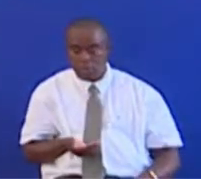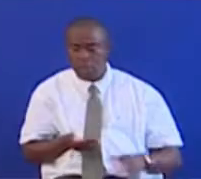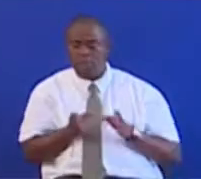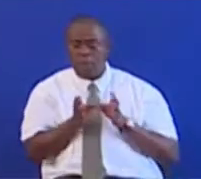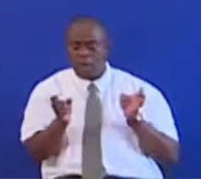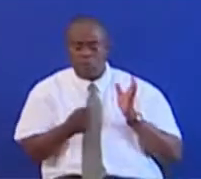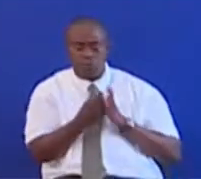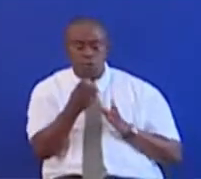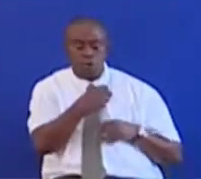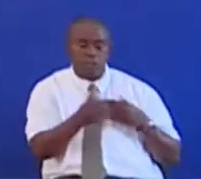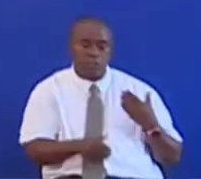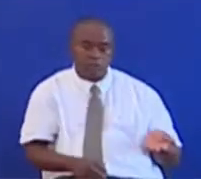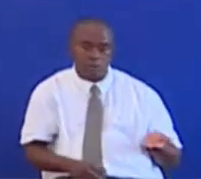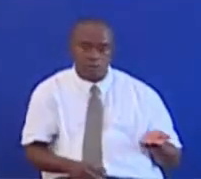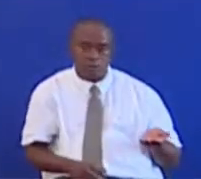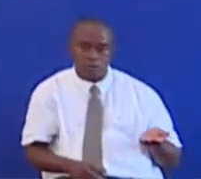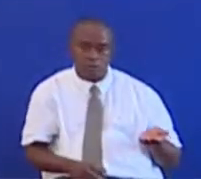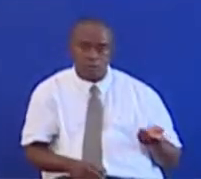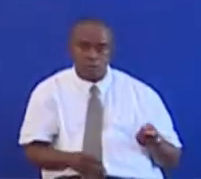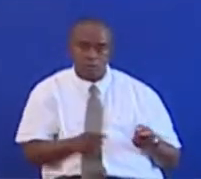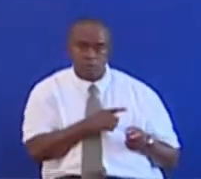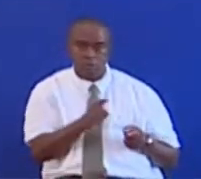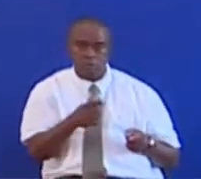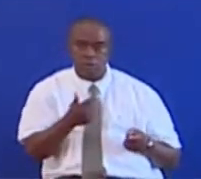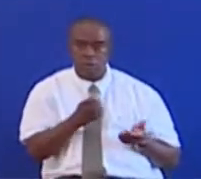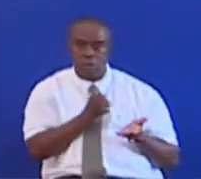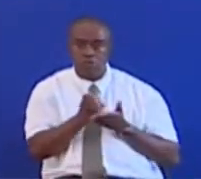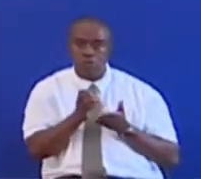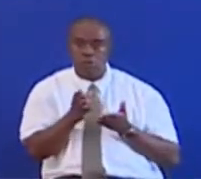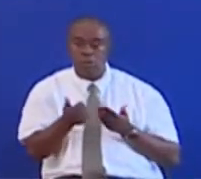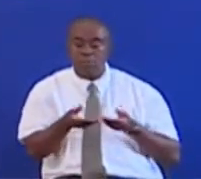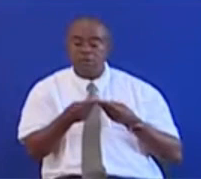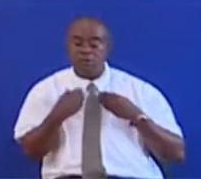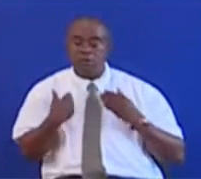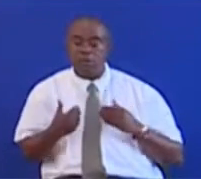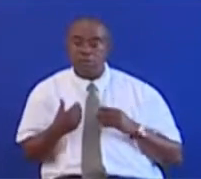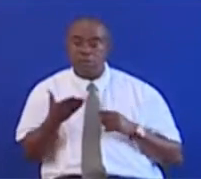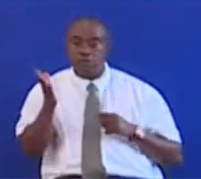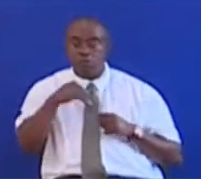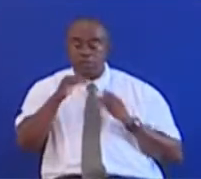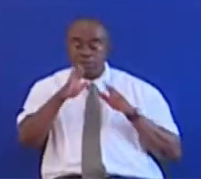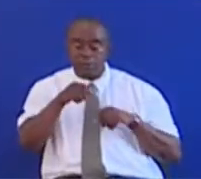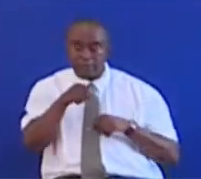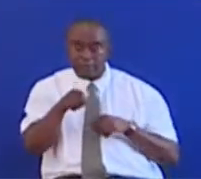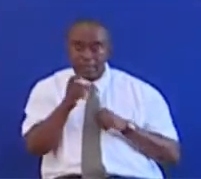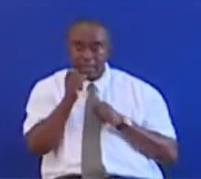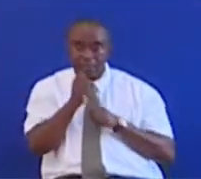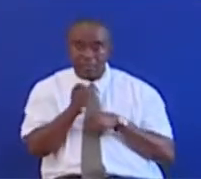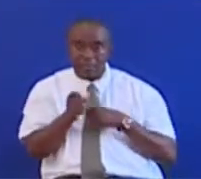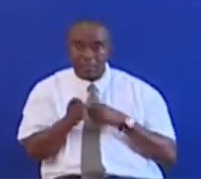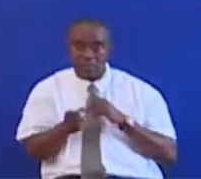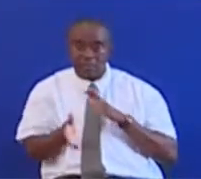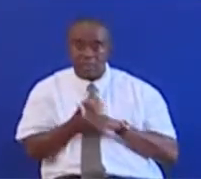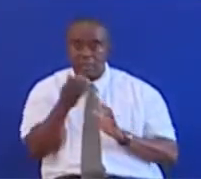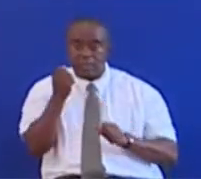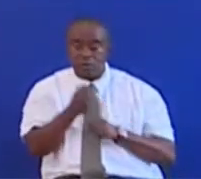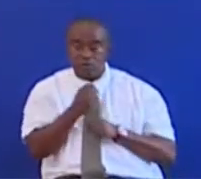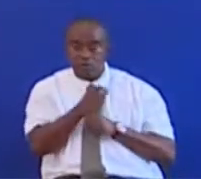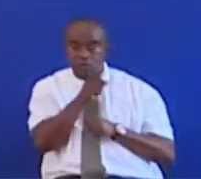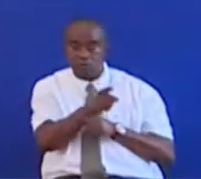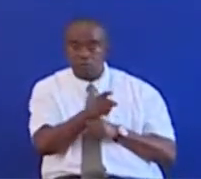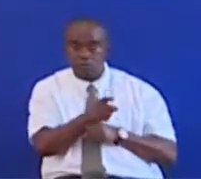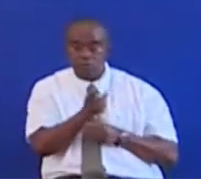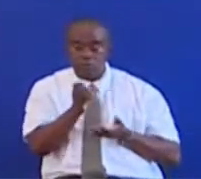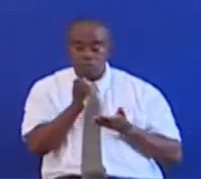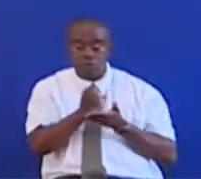waziri, ya kwamba mheshimiwa waziri hili la tuzo niachie mimi, na nimeshakabidhiwa tutakapomaliza bunge hili la bajeti naanza kushughulika nalo kwa ajili ya